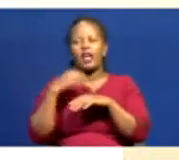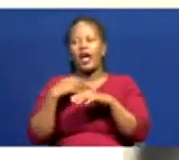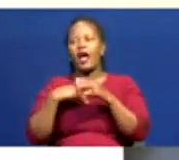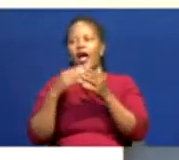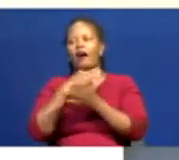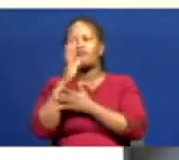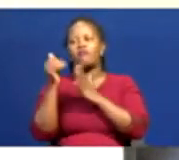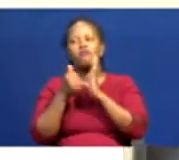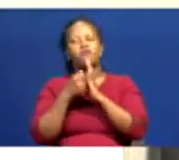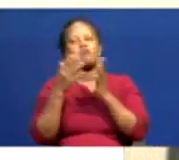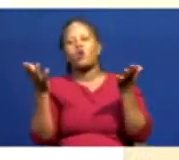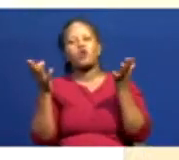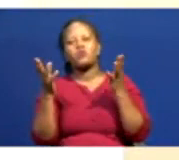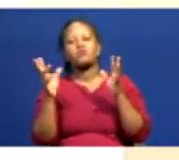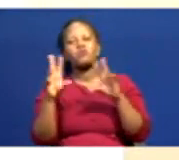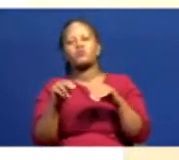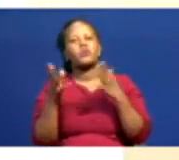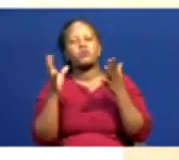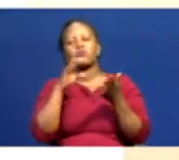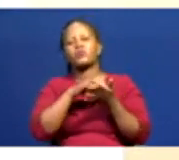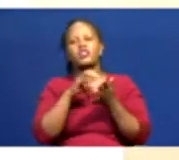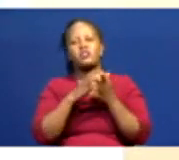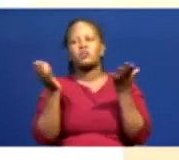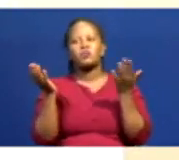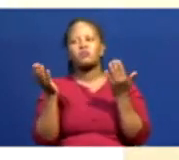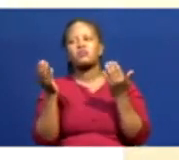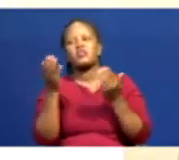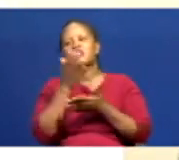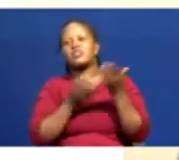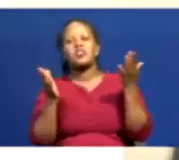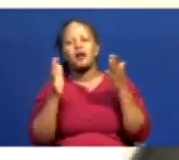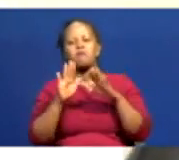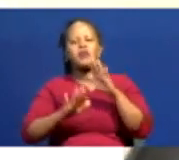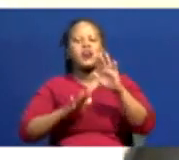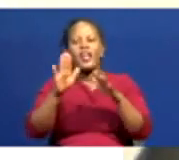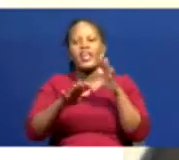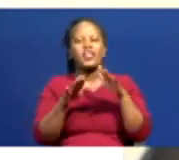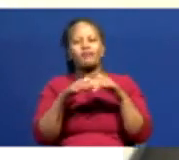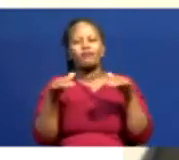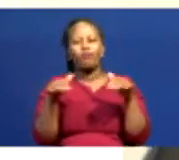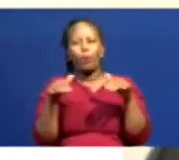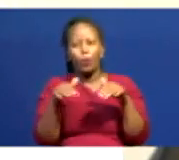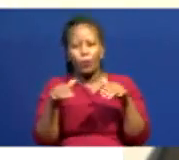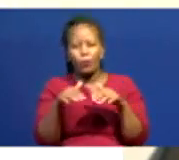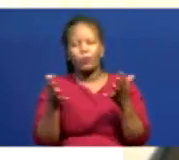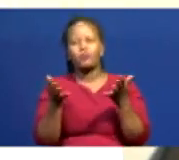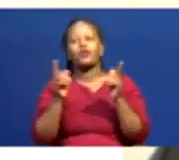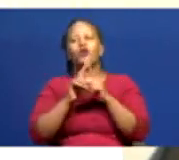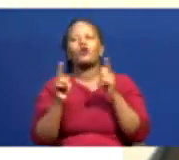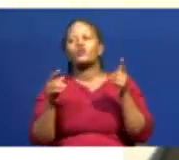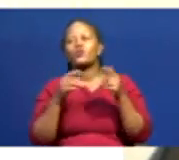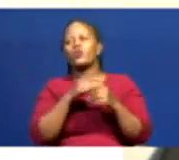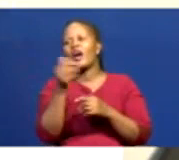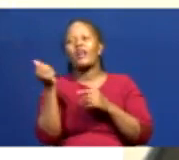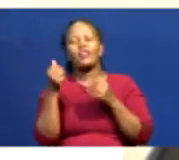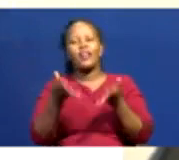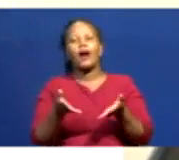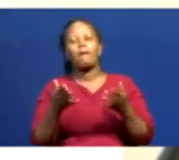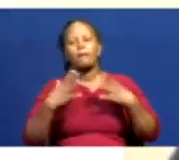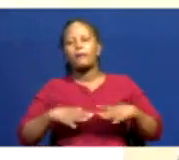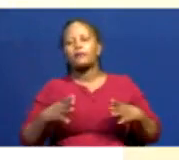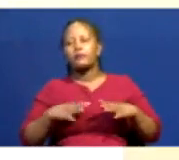of children shaking their legs and so on, and everybody is now very happy.